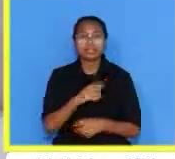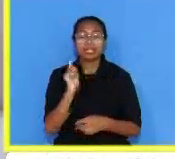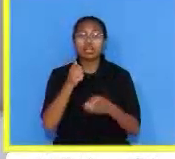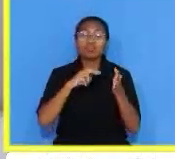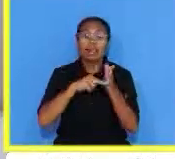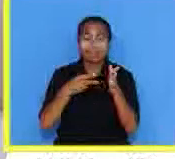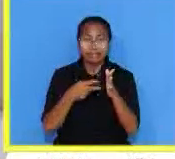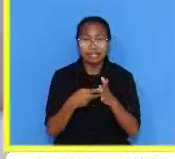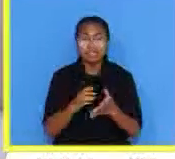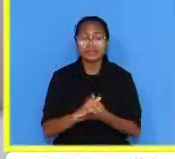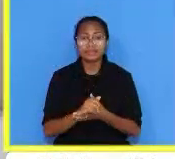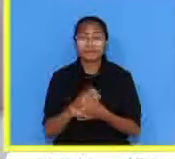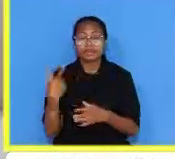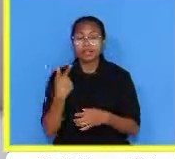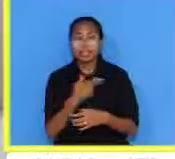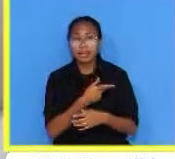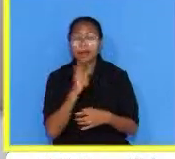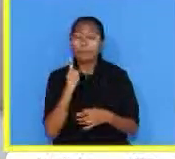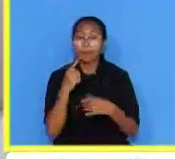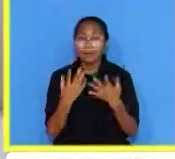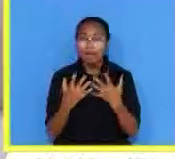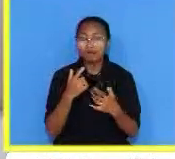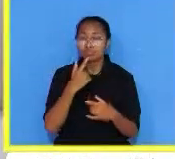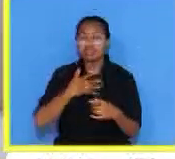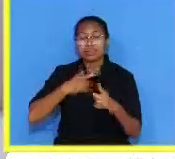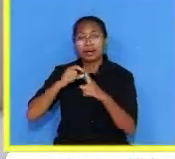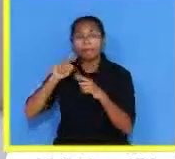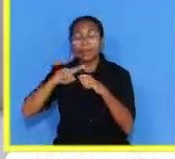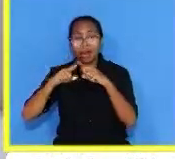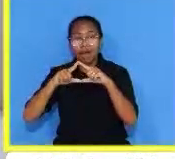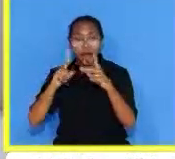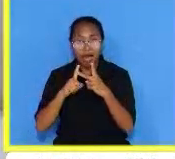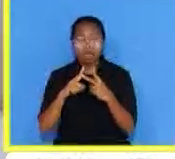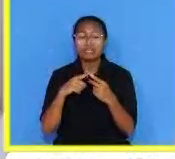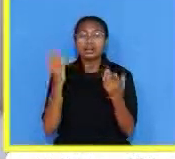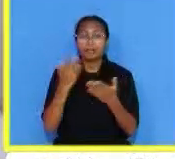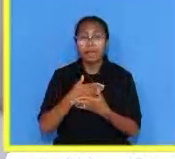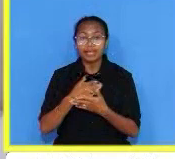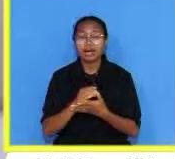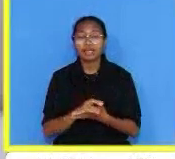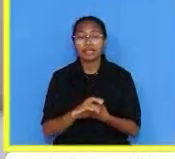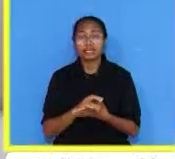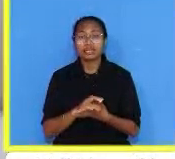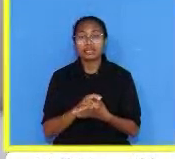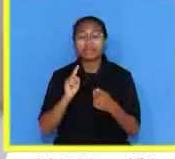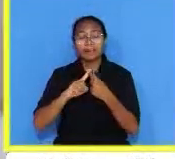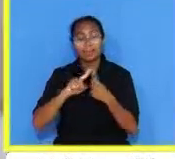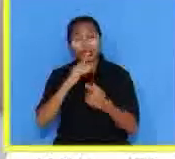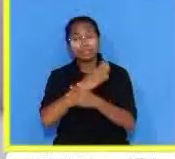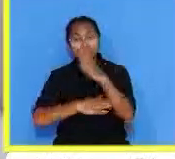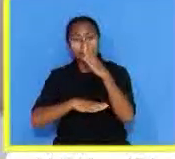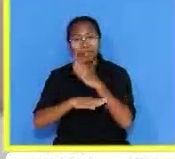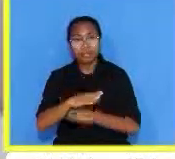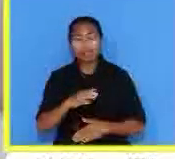artinya kita memang berpihak kepada kaum